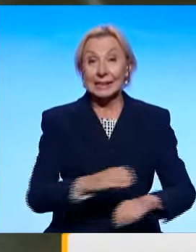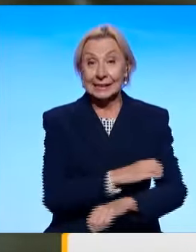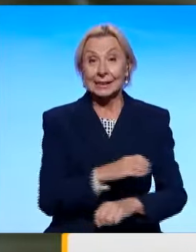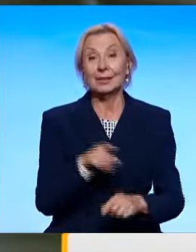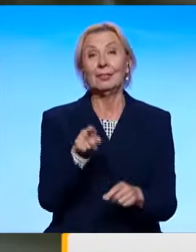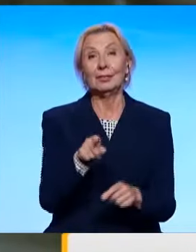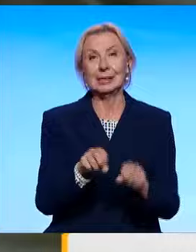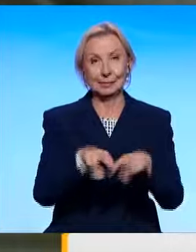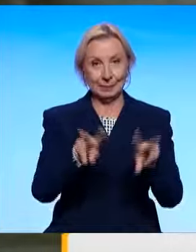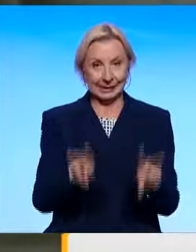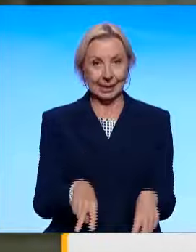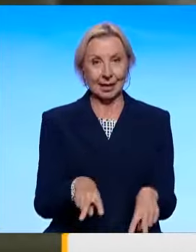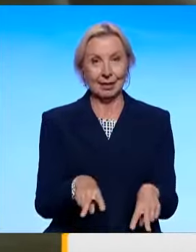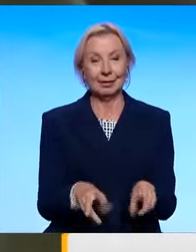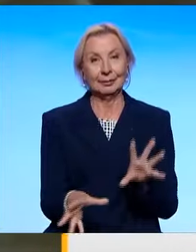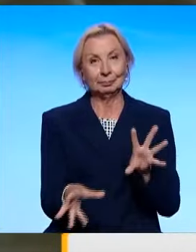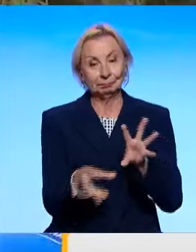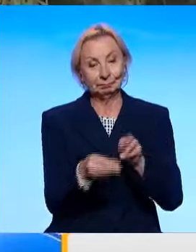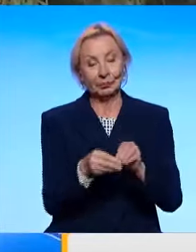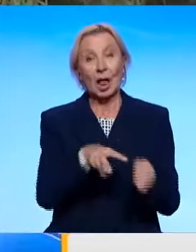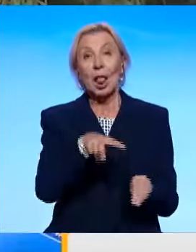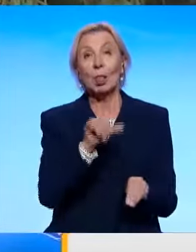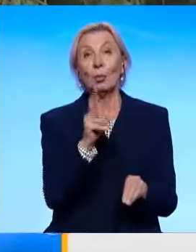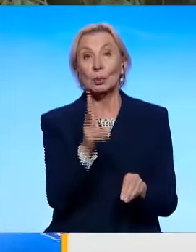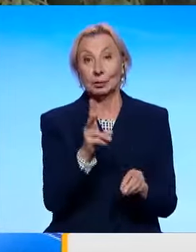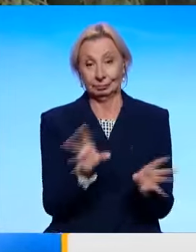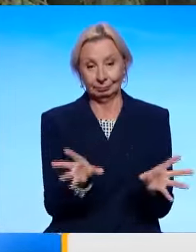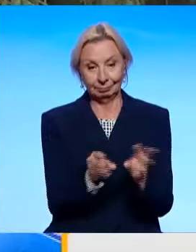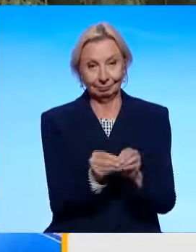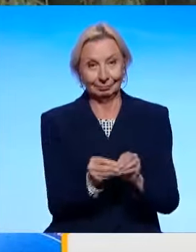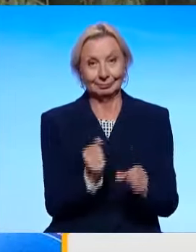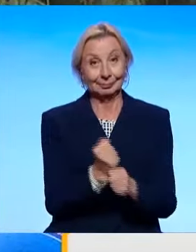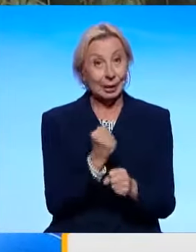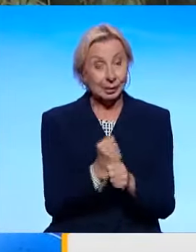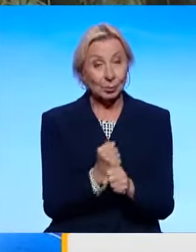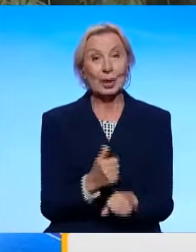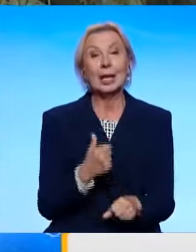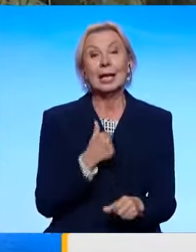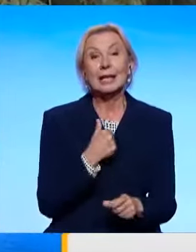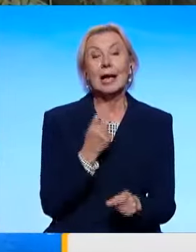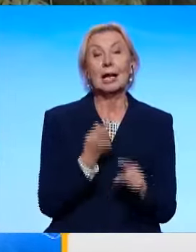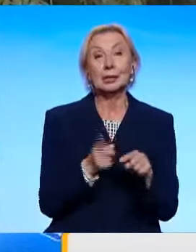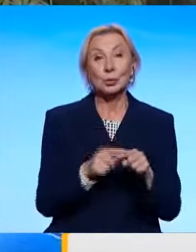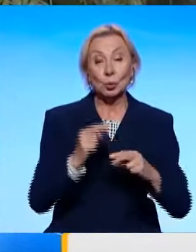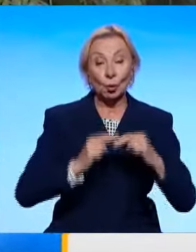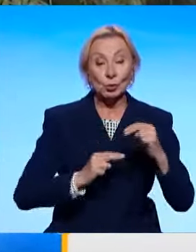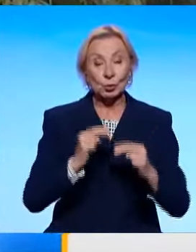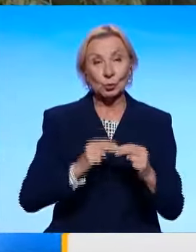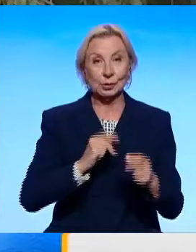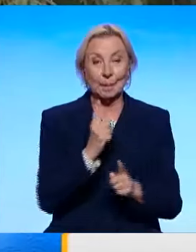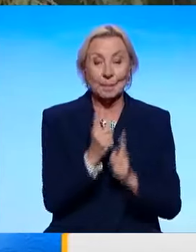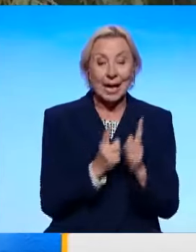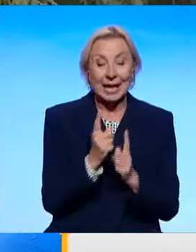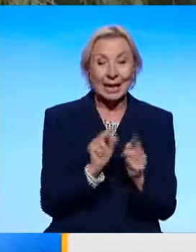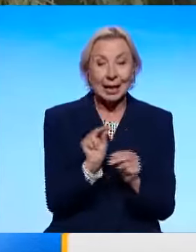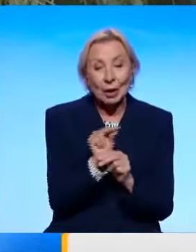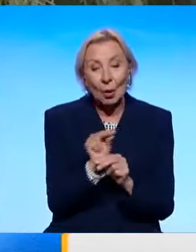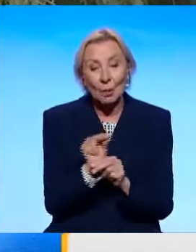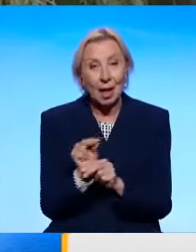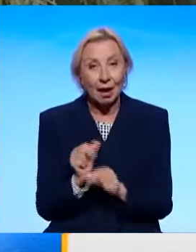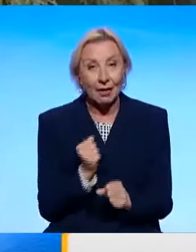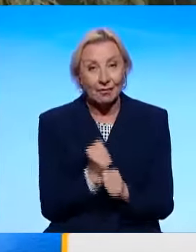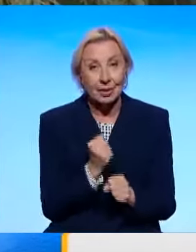із луком, наче вони одне ціле. І з часом я весь час переробляв всю цю конструкцію і дійшов до